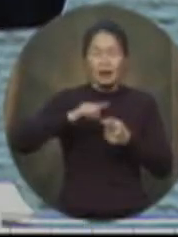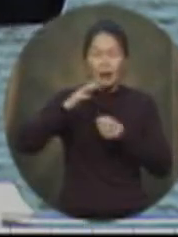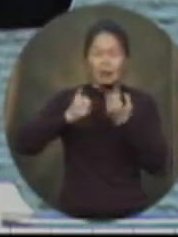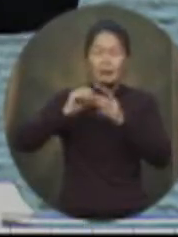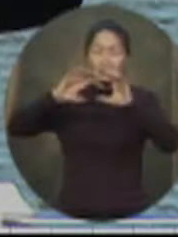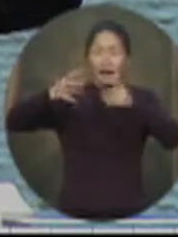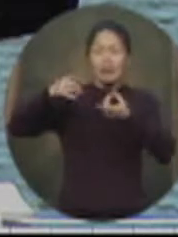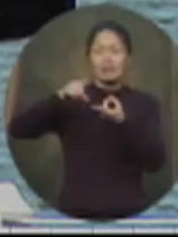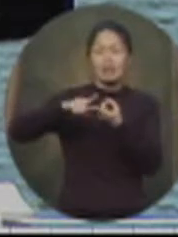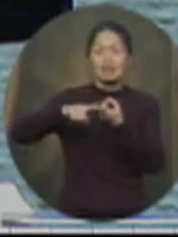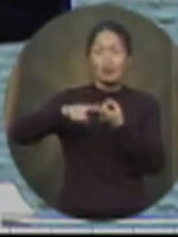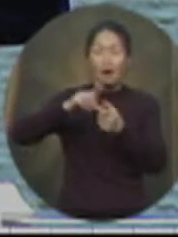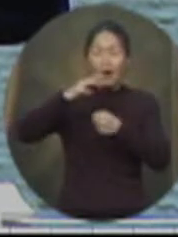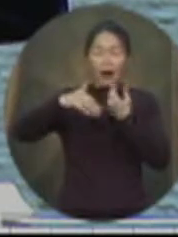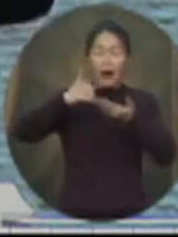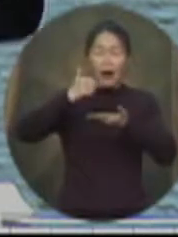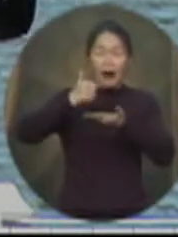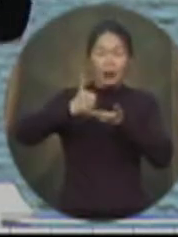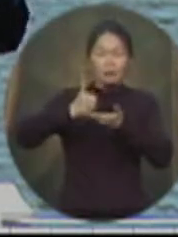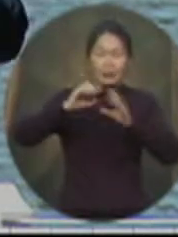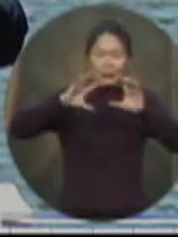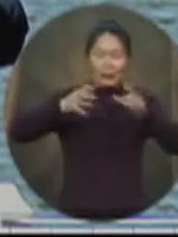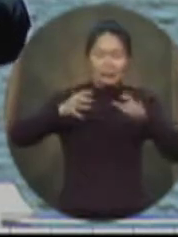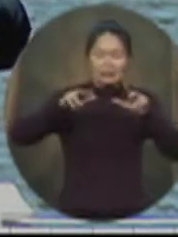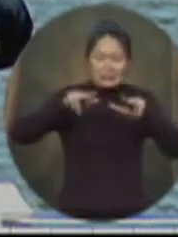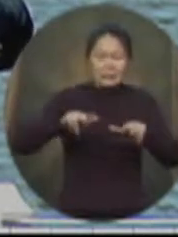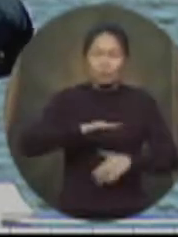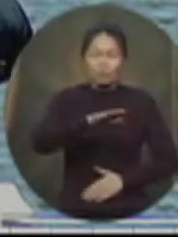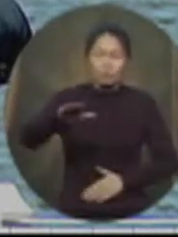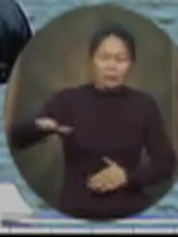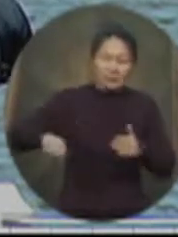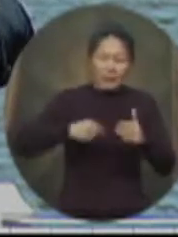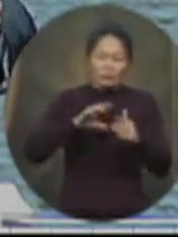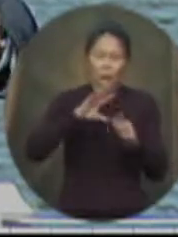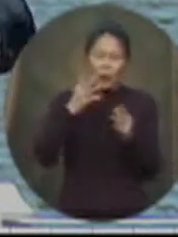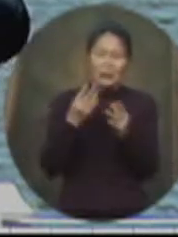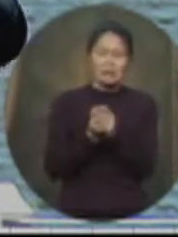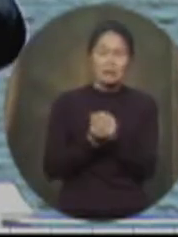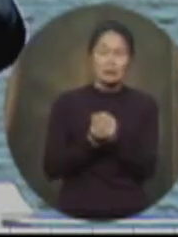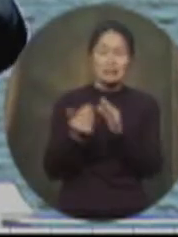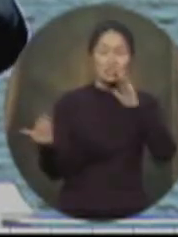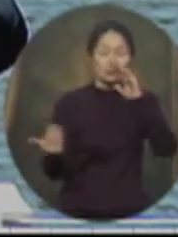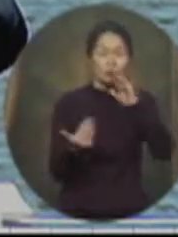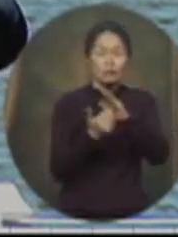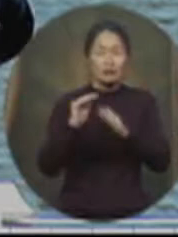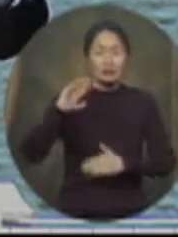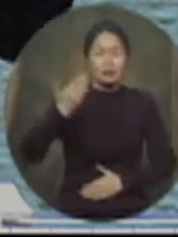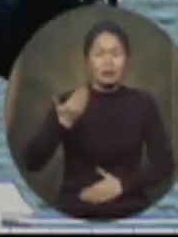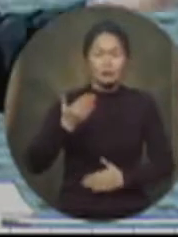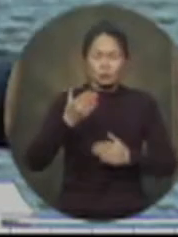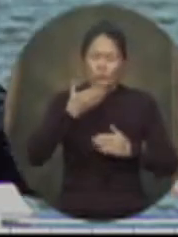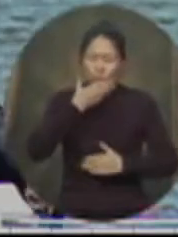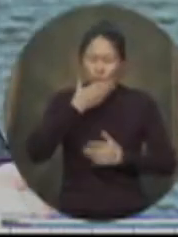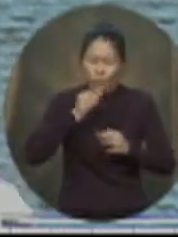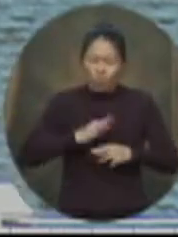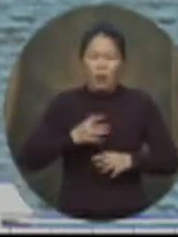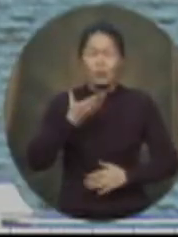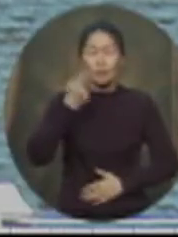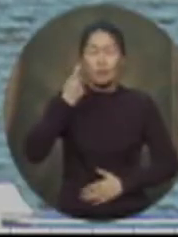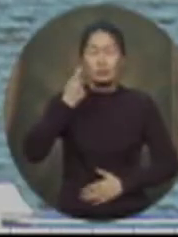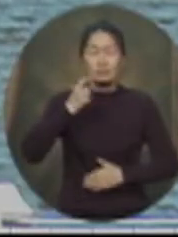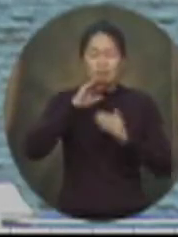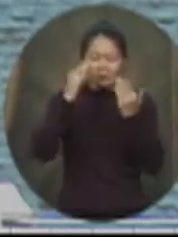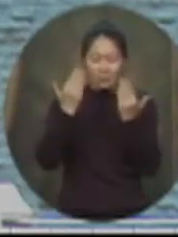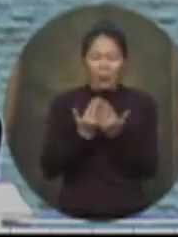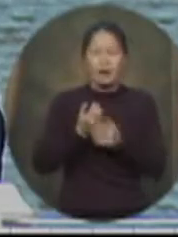대해서 하나님의 나라가 이 이제 우리 가운데 완전히 이루어 진다는 이 놀라운 복음 을 다 전하고 난